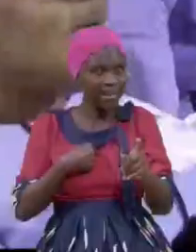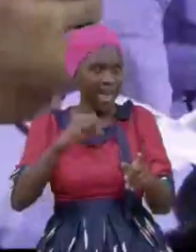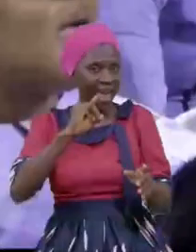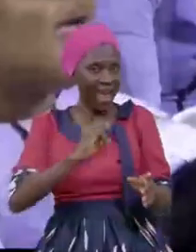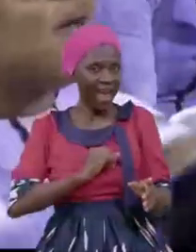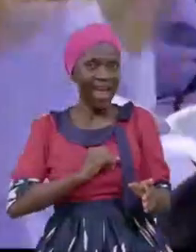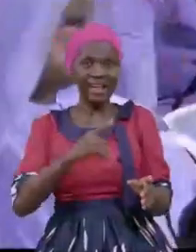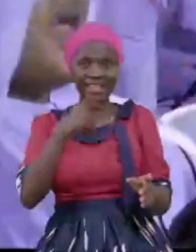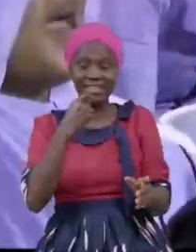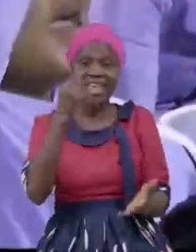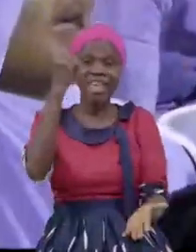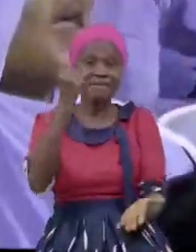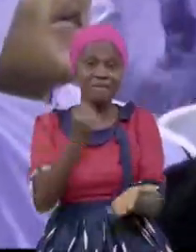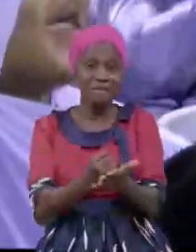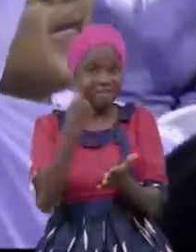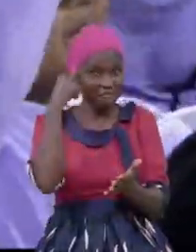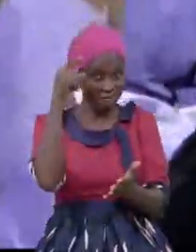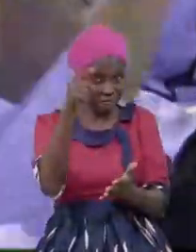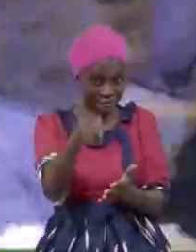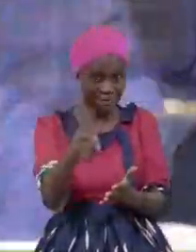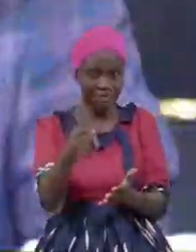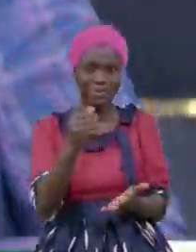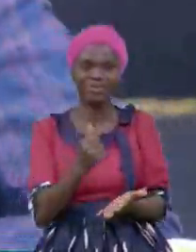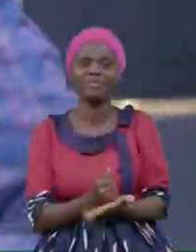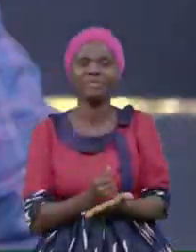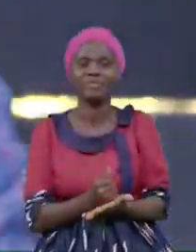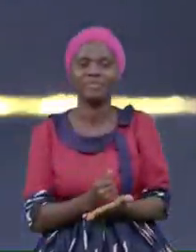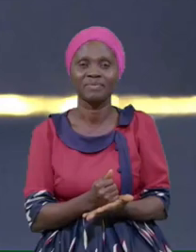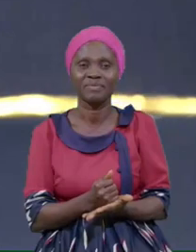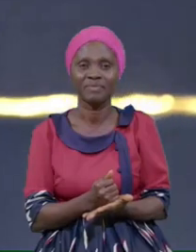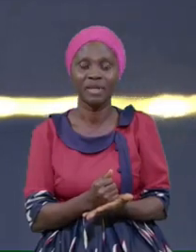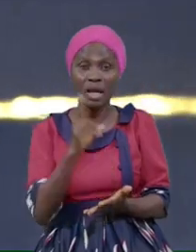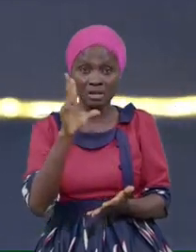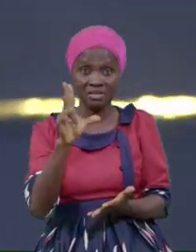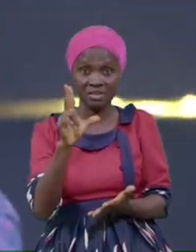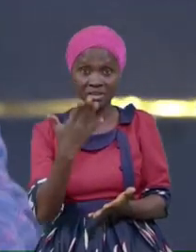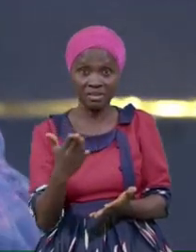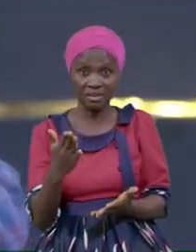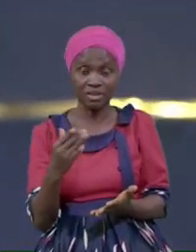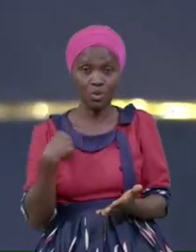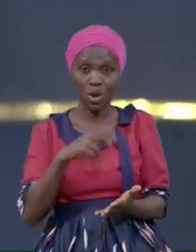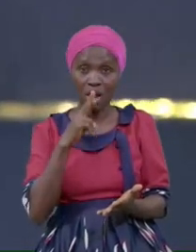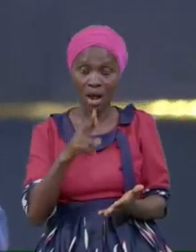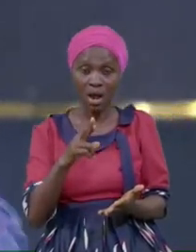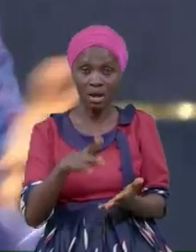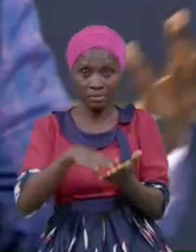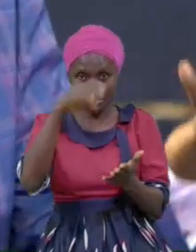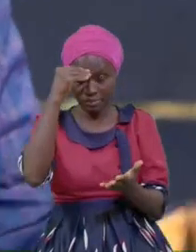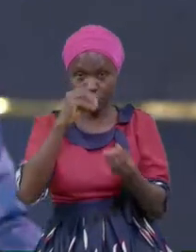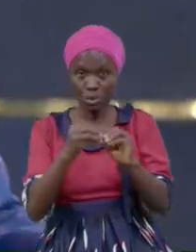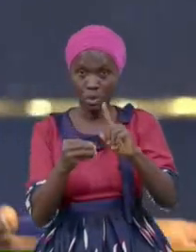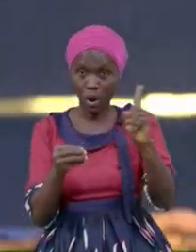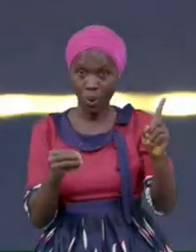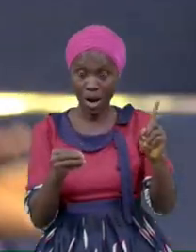pour toi. Trois points à considérer. Un, deux, trois. Premièrement, les